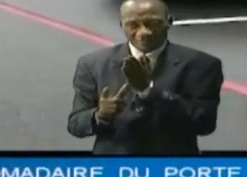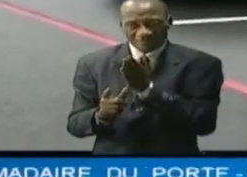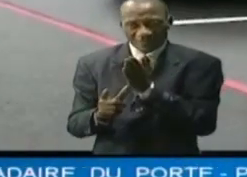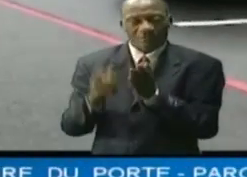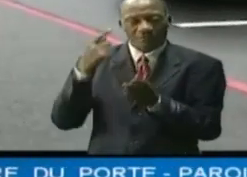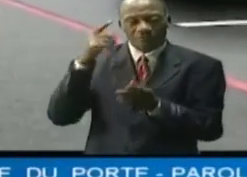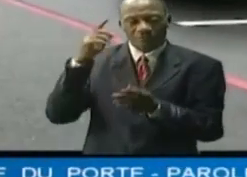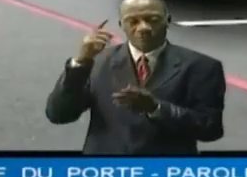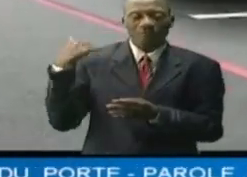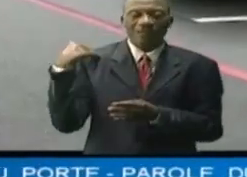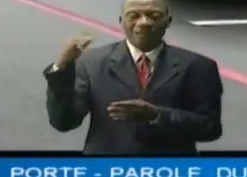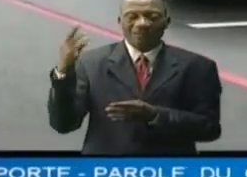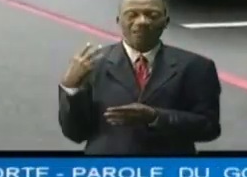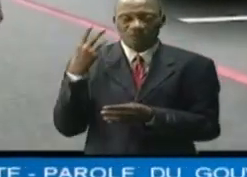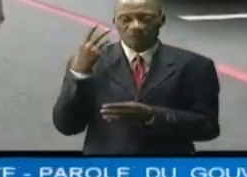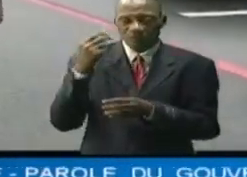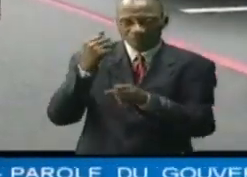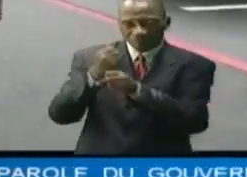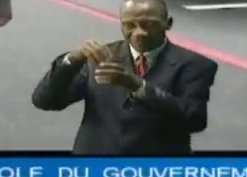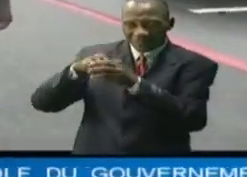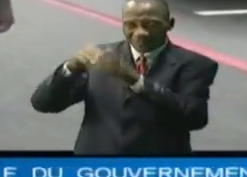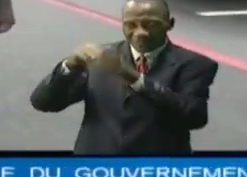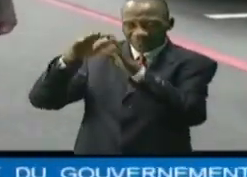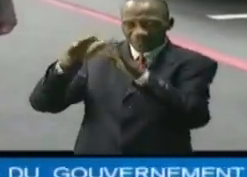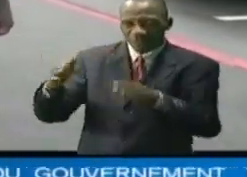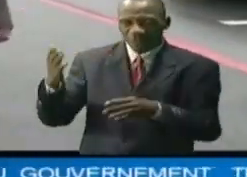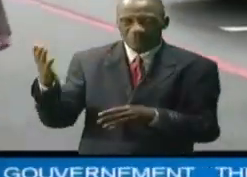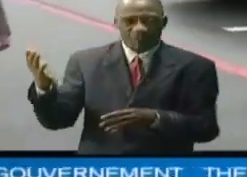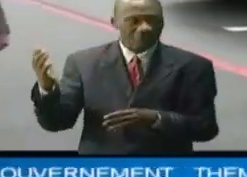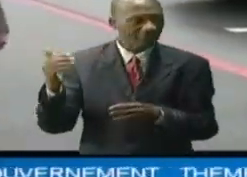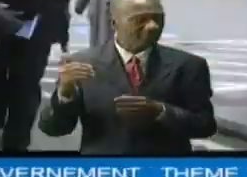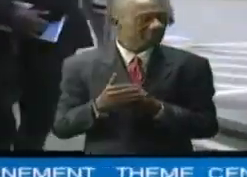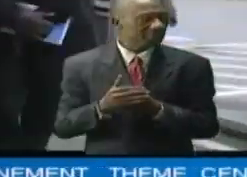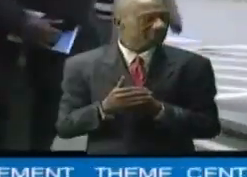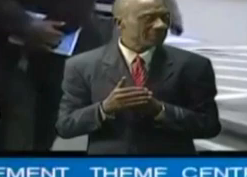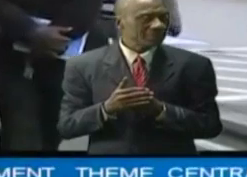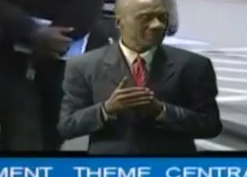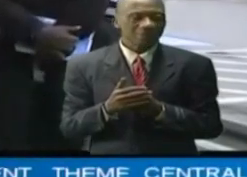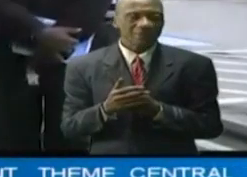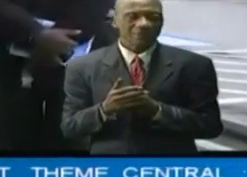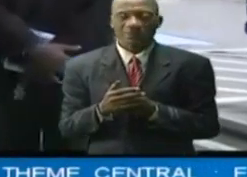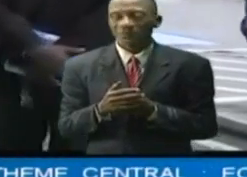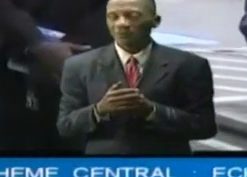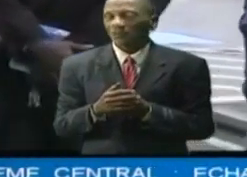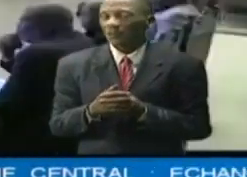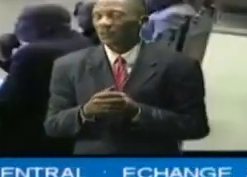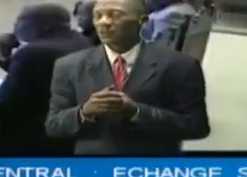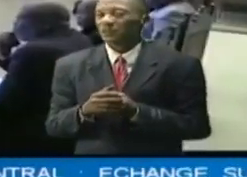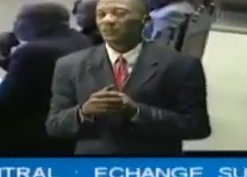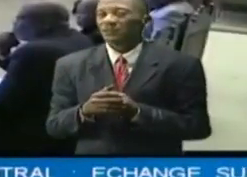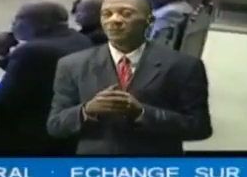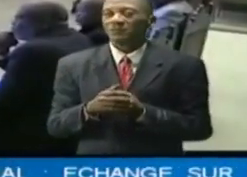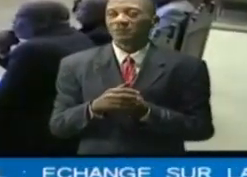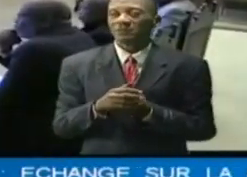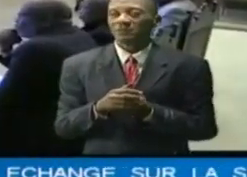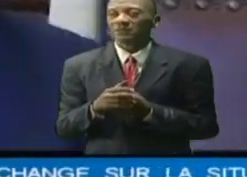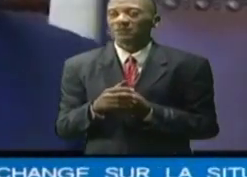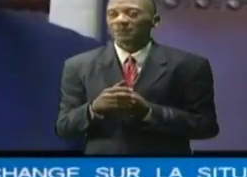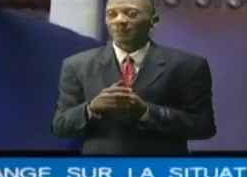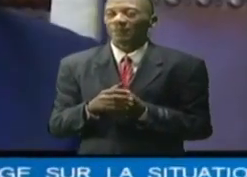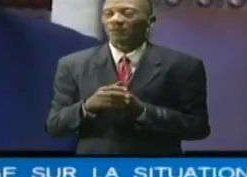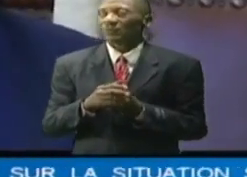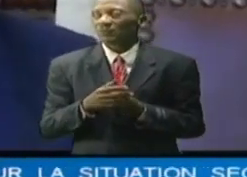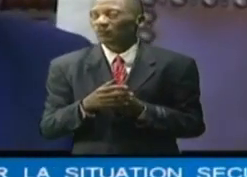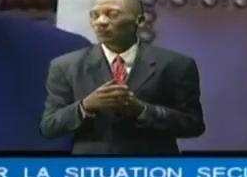de Washington. Alors la délégation congolaise qui vient ici avec à la tête Madame l'ambassadeur de la RDC ici aux États-Unis, le gouverneur